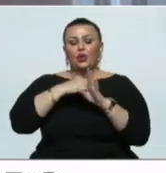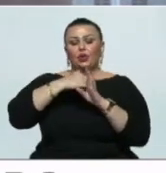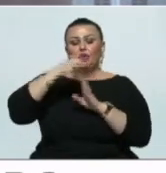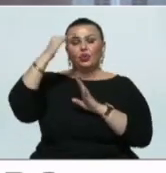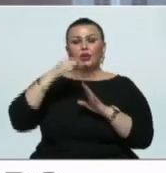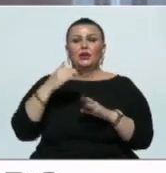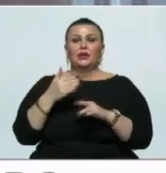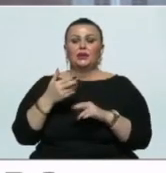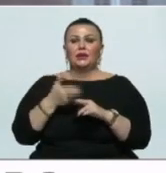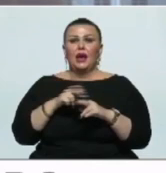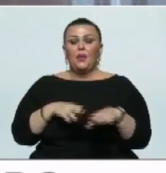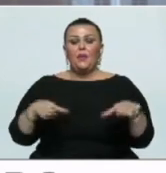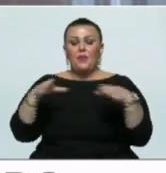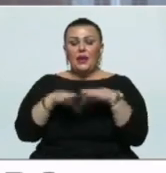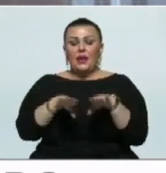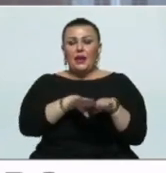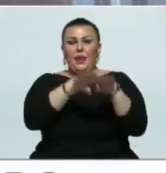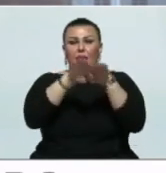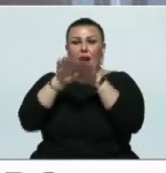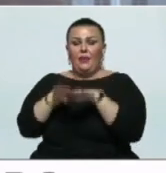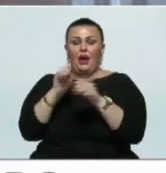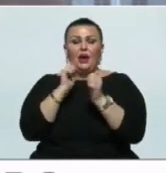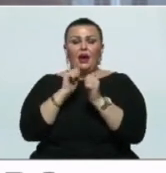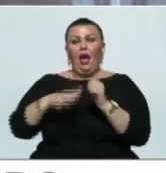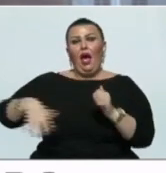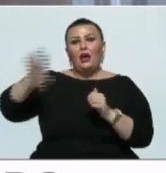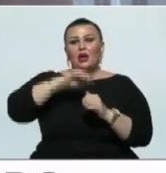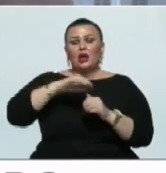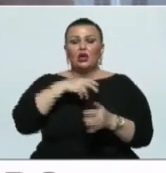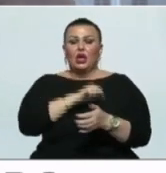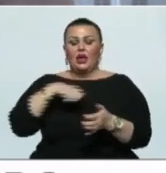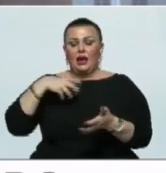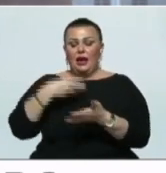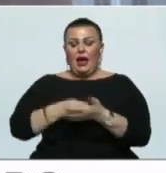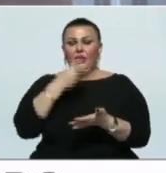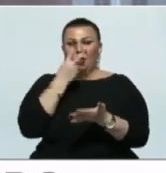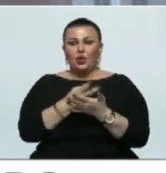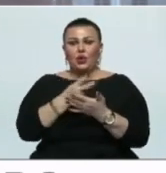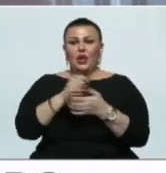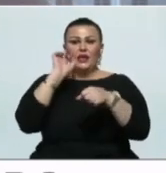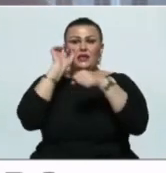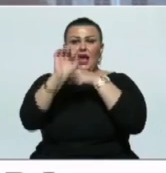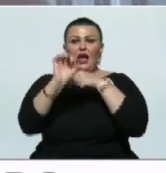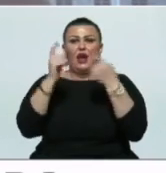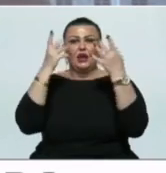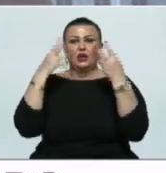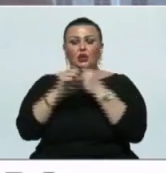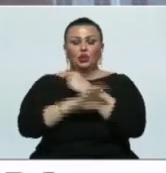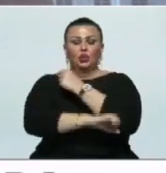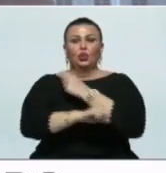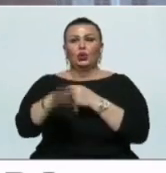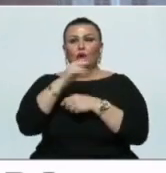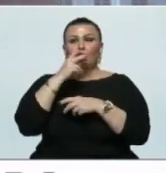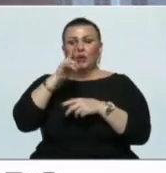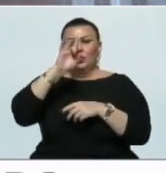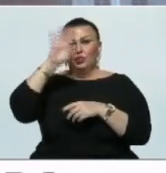bugünlerde. Birlik, beraberlik her yerde kendini gösteriyor. Zaten zaferin sonunda da gördüğünüz gibi